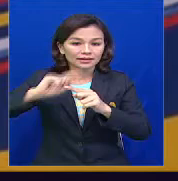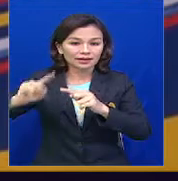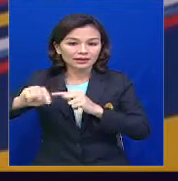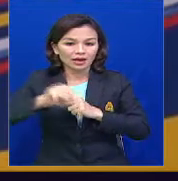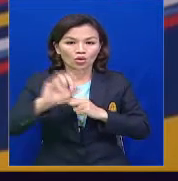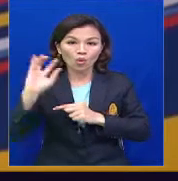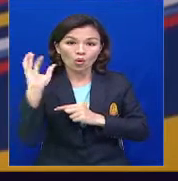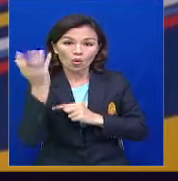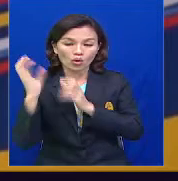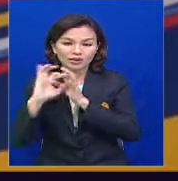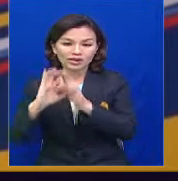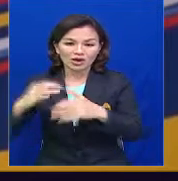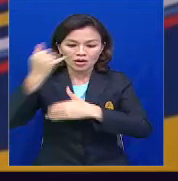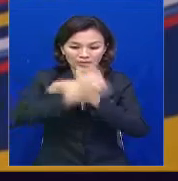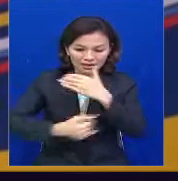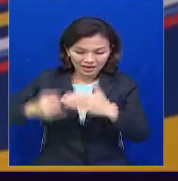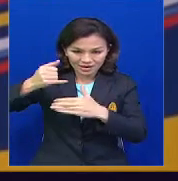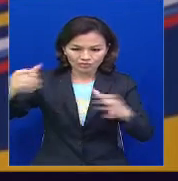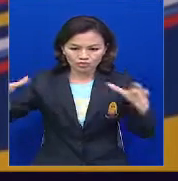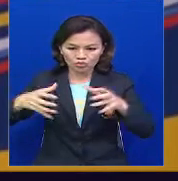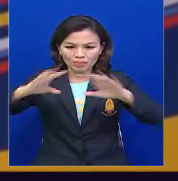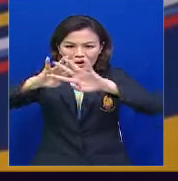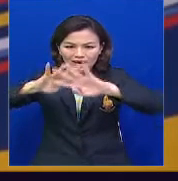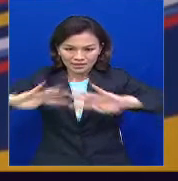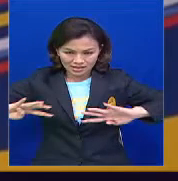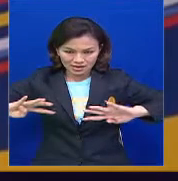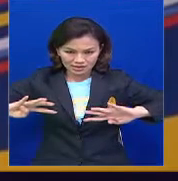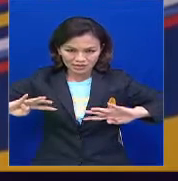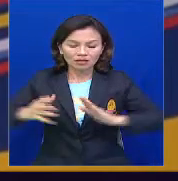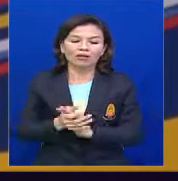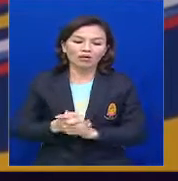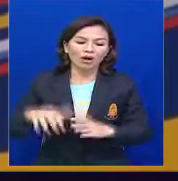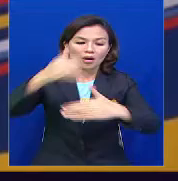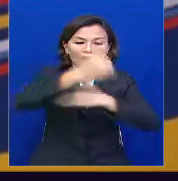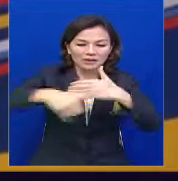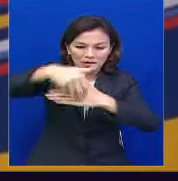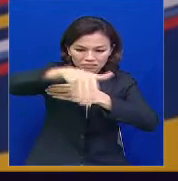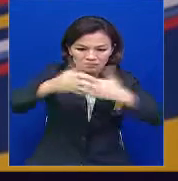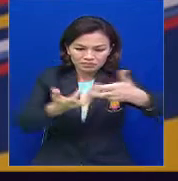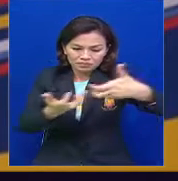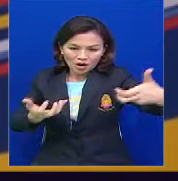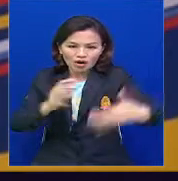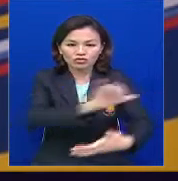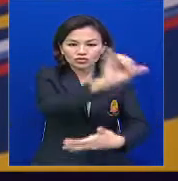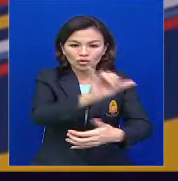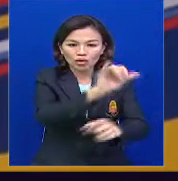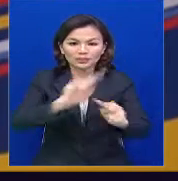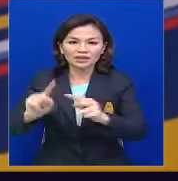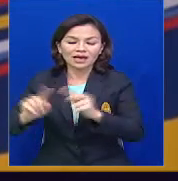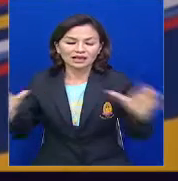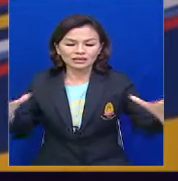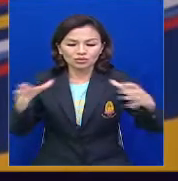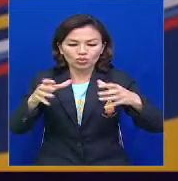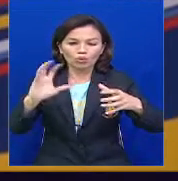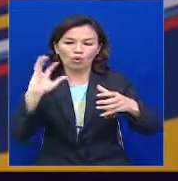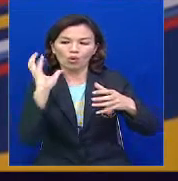เราต้องมอง1ประเทศ2ภูมิภาคนะครับมันมีหลายภูมิภาคด้วยกันนะแล้วก็ไปเชื่อมประชาคมโลกอีกต่อไป